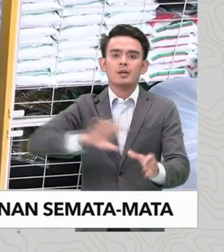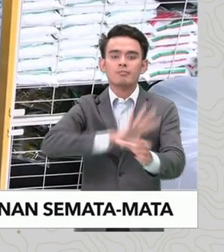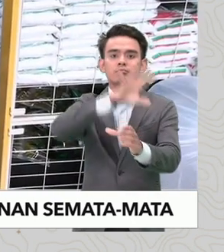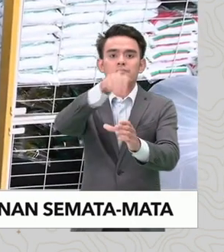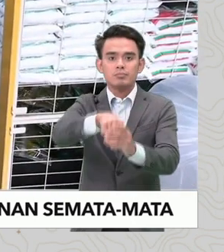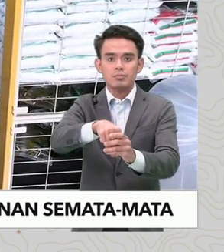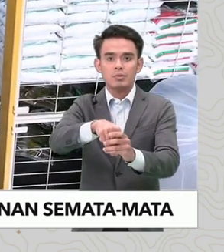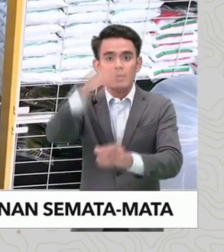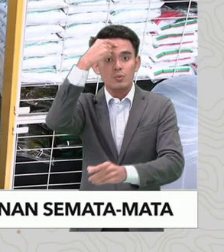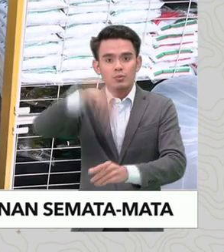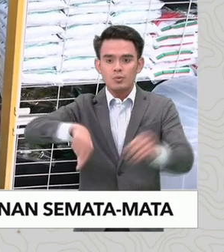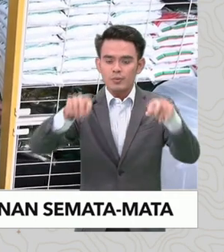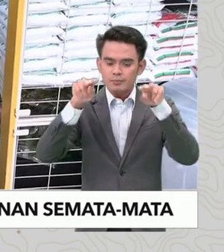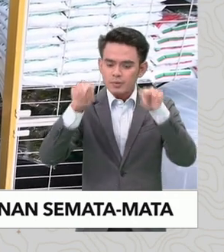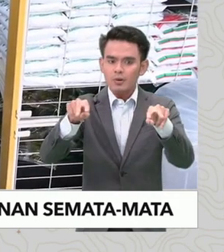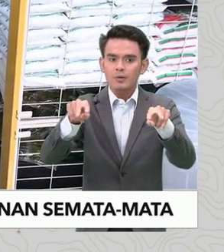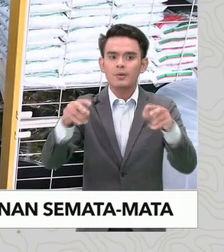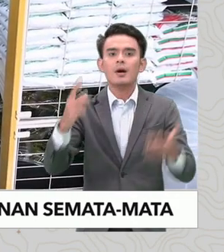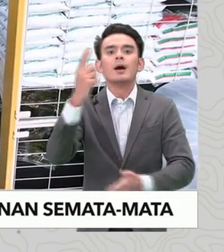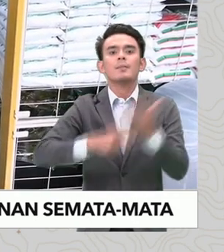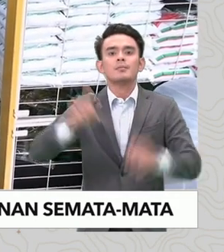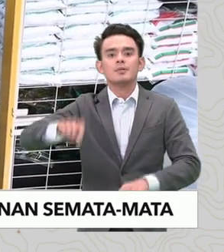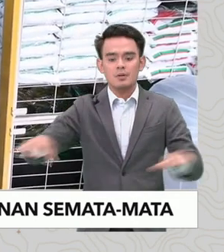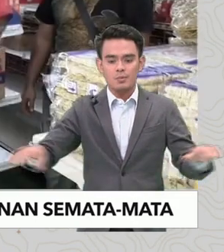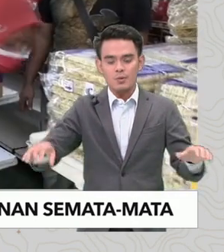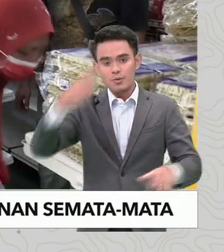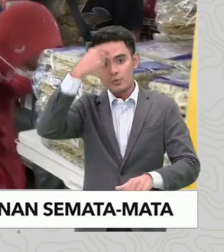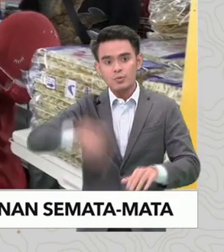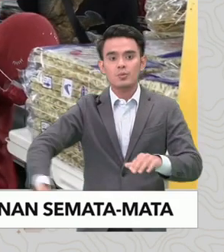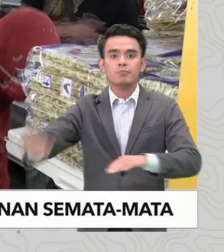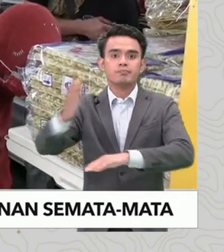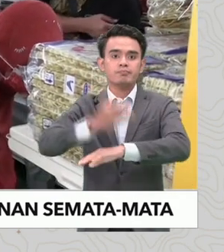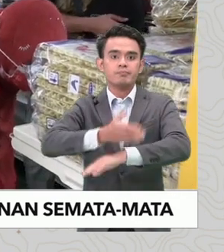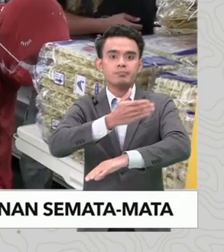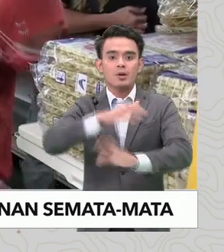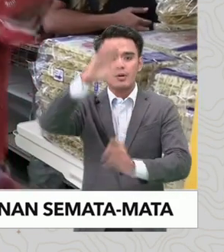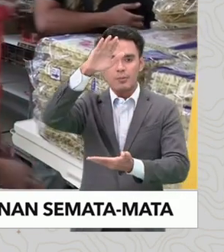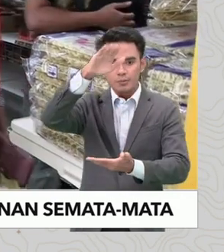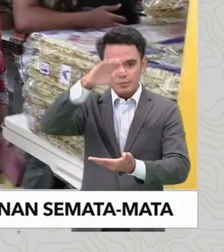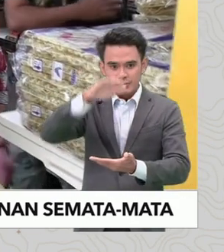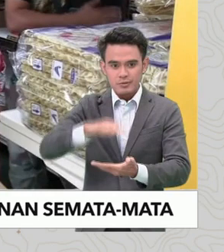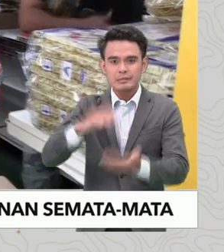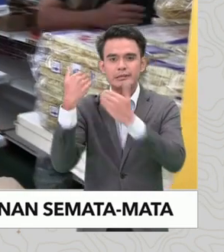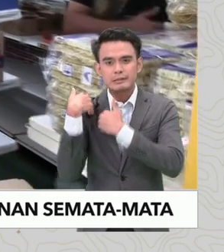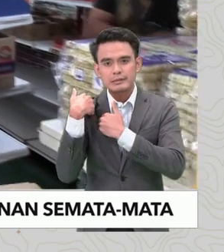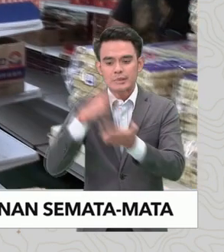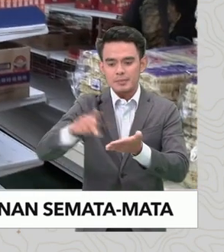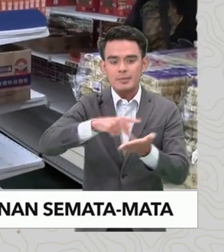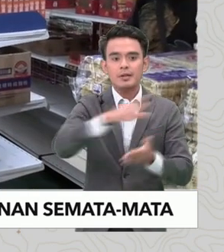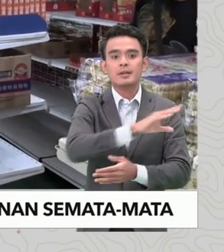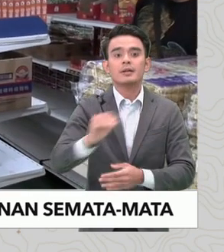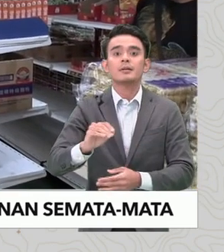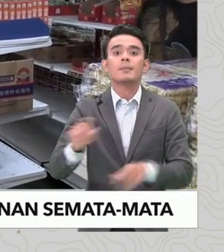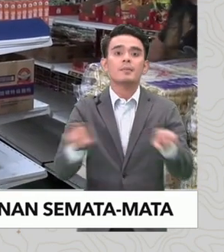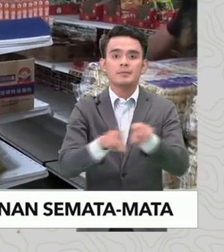bersama untuk melihat apakah yang perlu dilakukan untuk menambah untuk mengurangkan tekanan kos sara hidup. Dan dalam yang sama, jangan